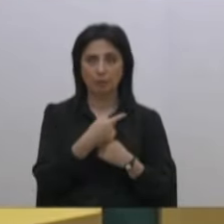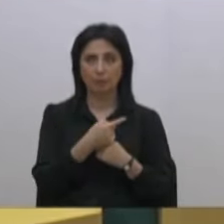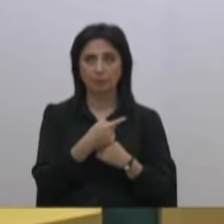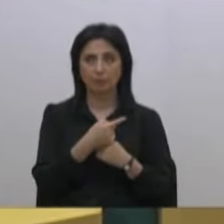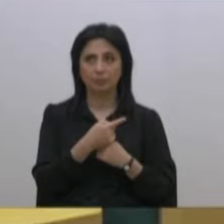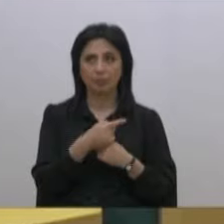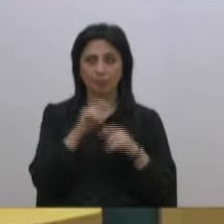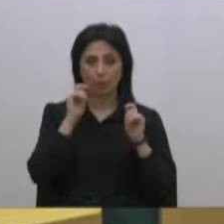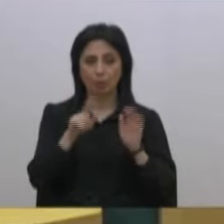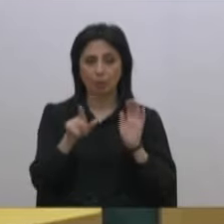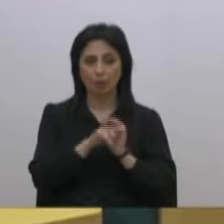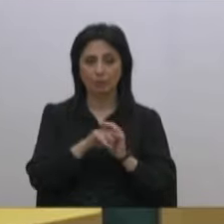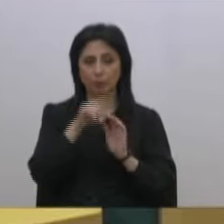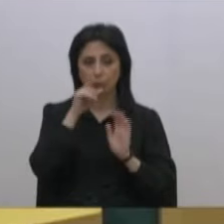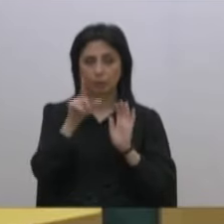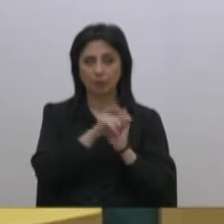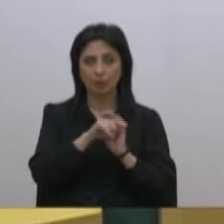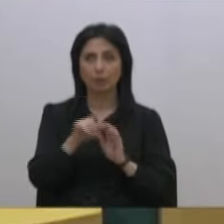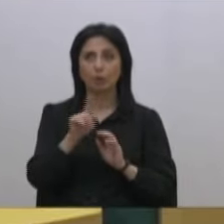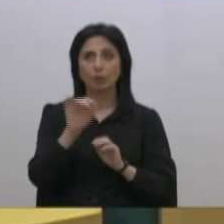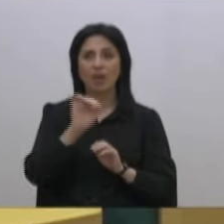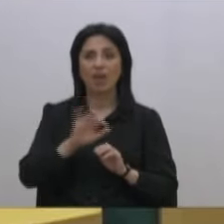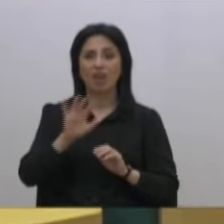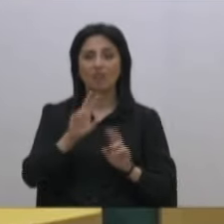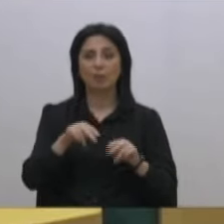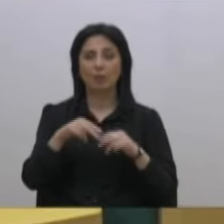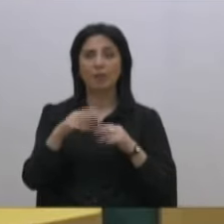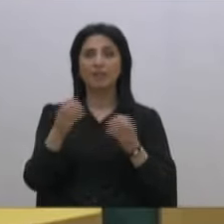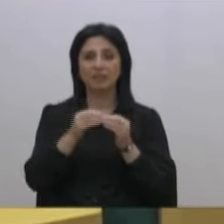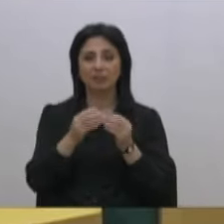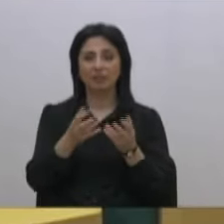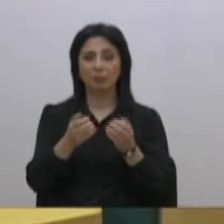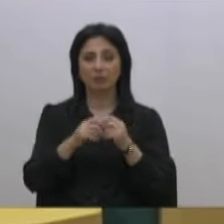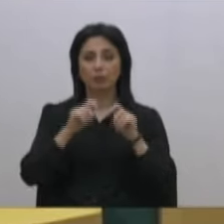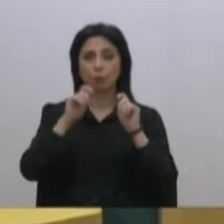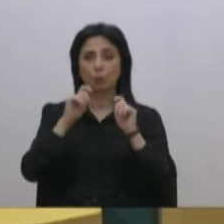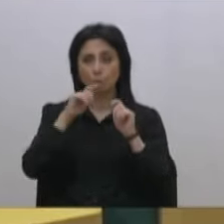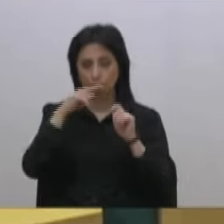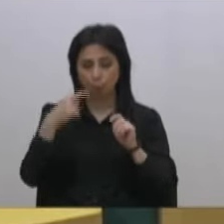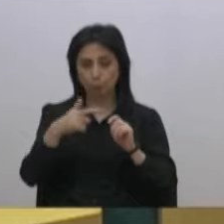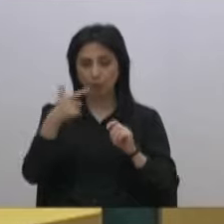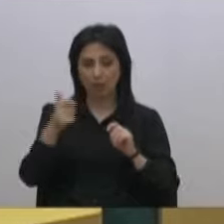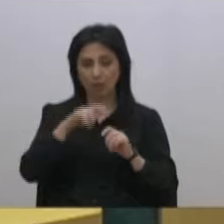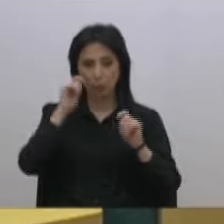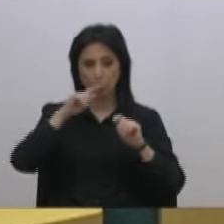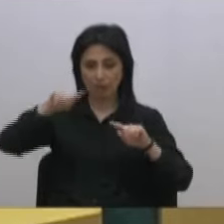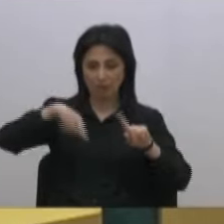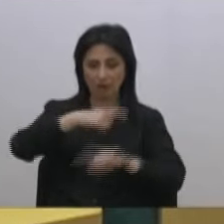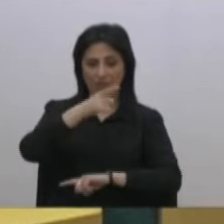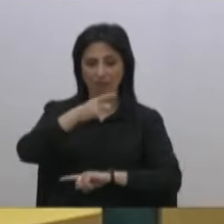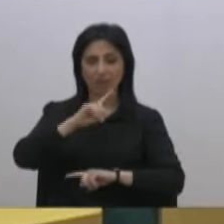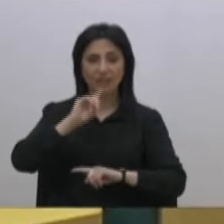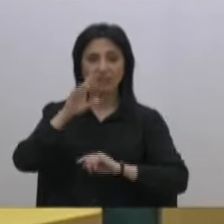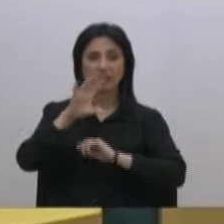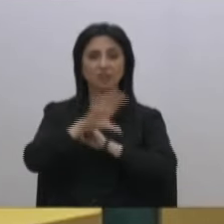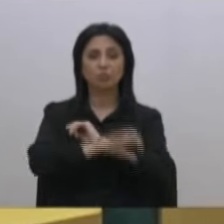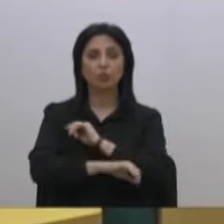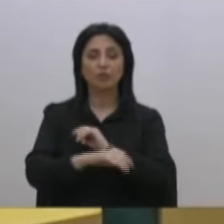ბიბები უკრაინასთან და რუსეთთან, რომ ევროპამ ისევ მიიღოს რუსული გაზი უკრაინის გავლით, იმიტომ რომ წლის